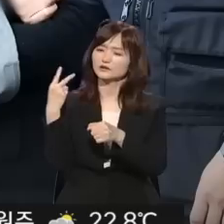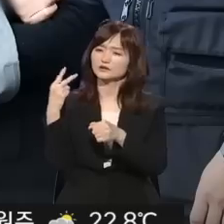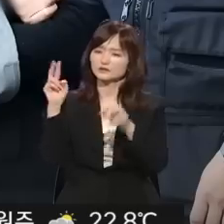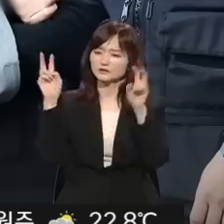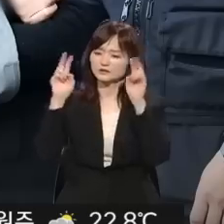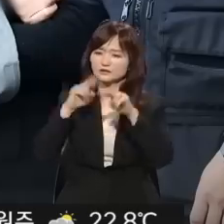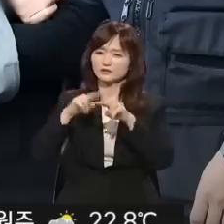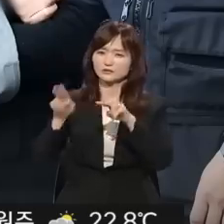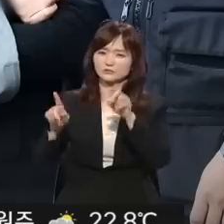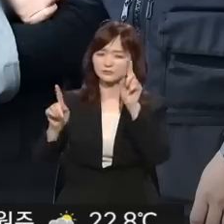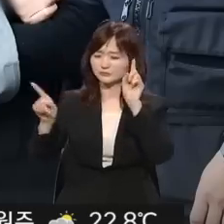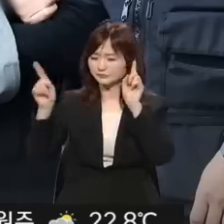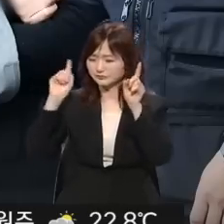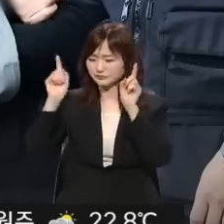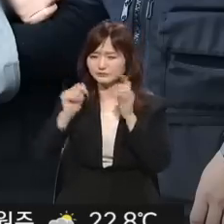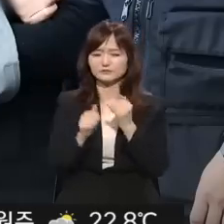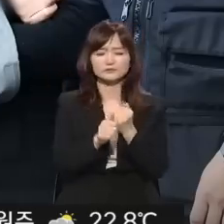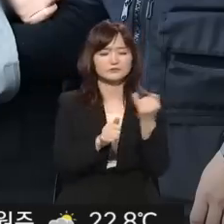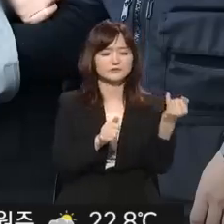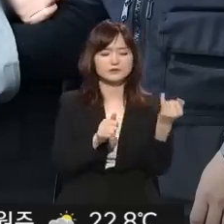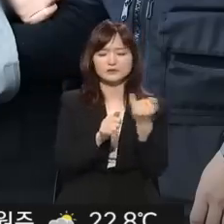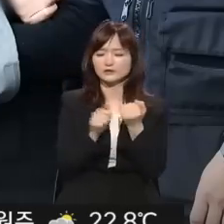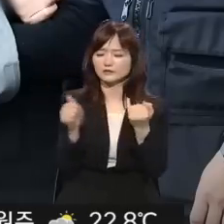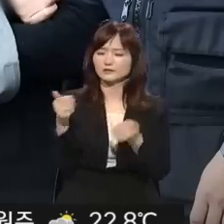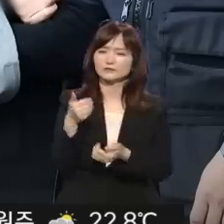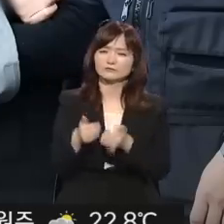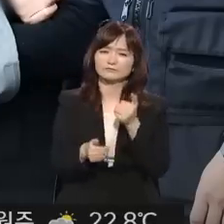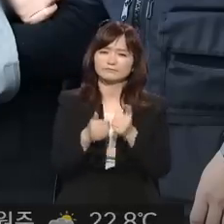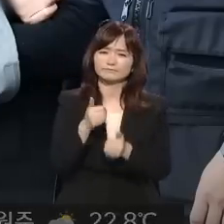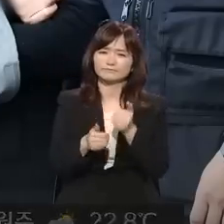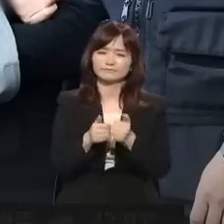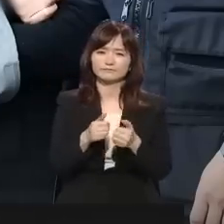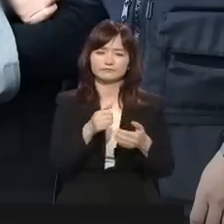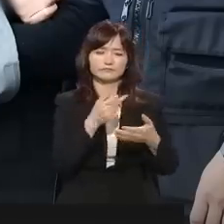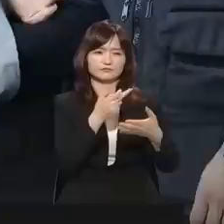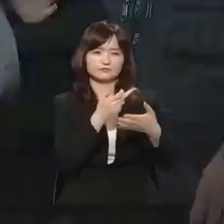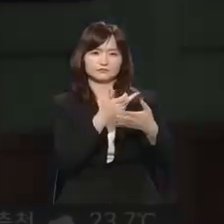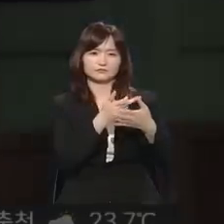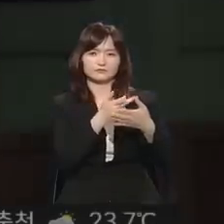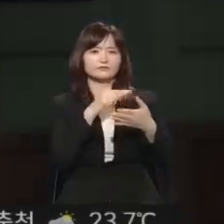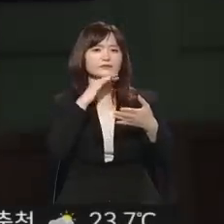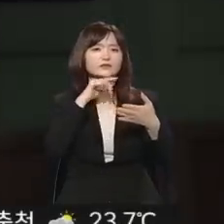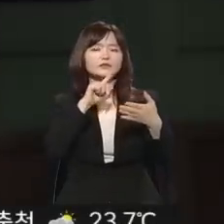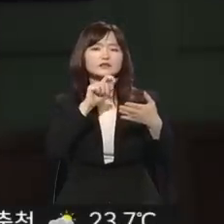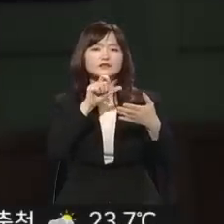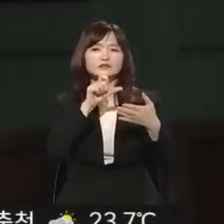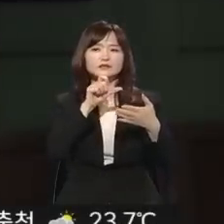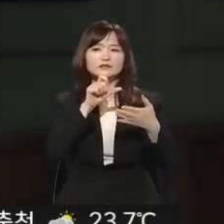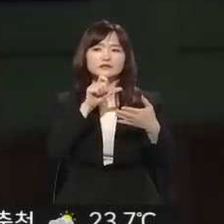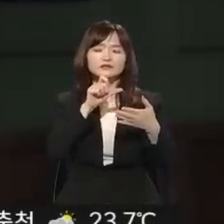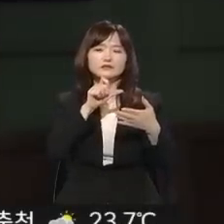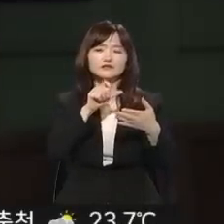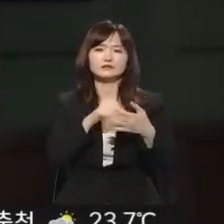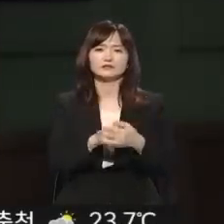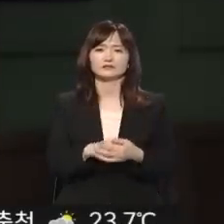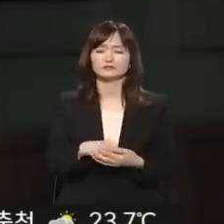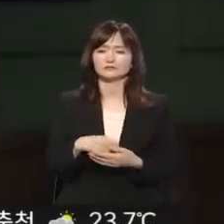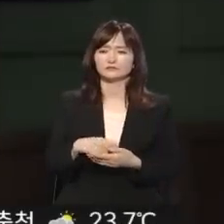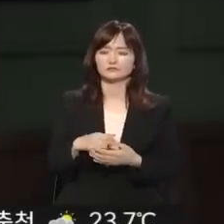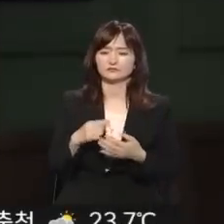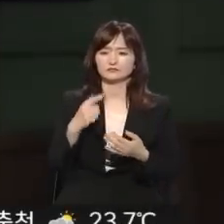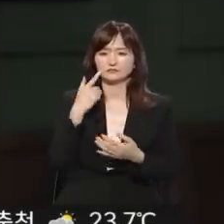없이 지냈습니다 그러면서 아내와 갈등을 빚어왔는데 그러다가 큰아들 당시 15살이었습니다이 큰아들이 자신의